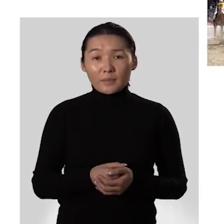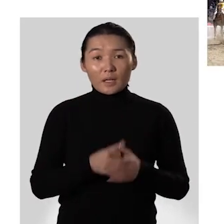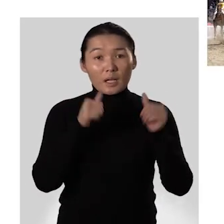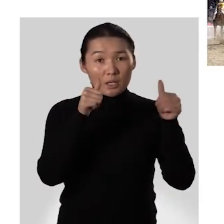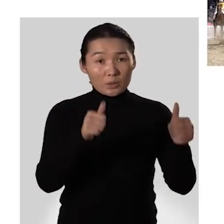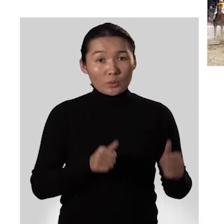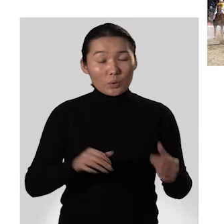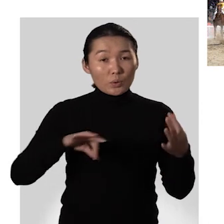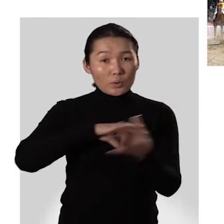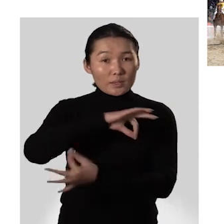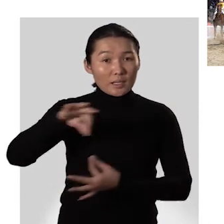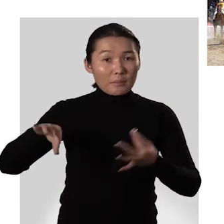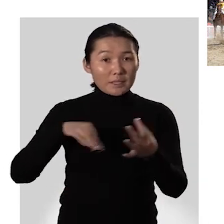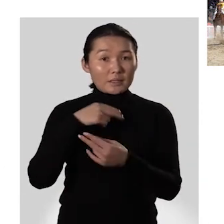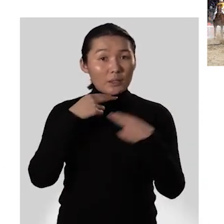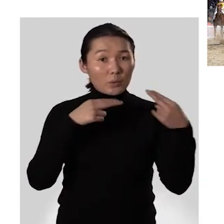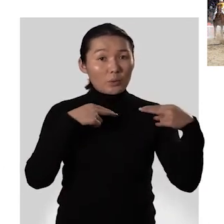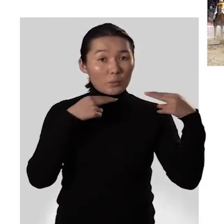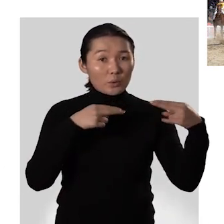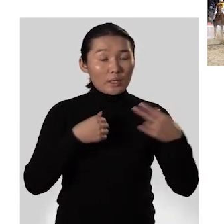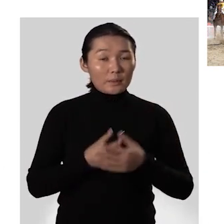Сүрөттөнүн схемасына көңүл бургула.